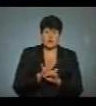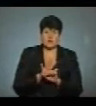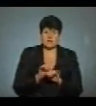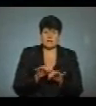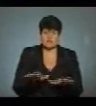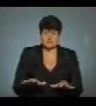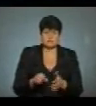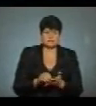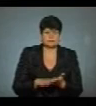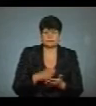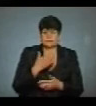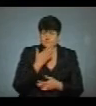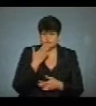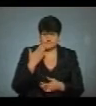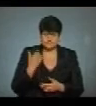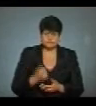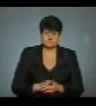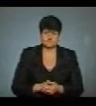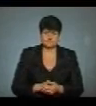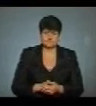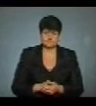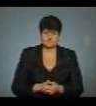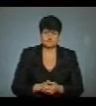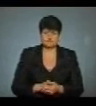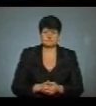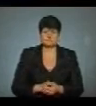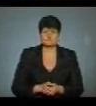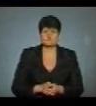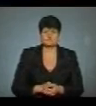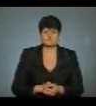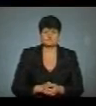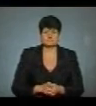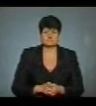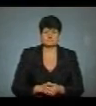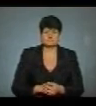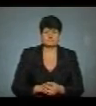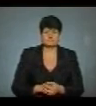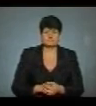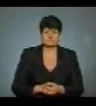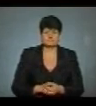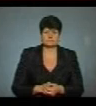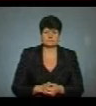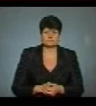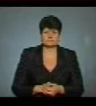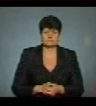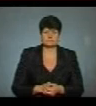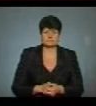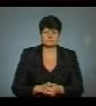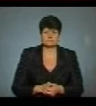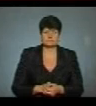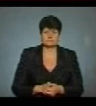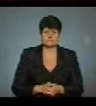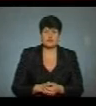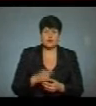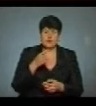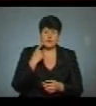коронавірус не зафіксували, каже Ярослав Чайківський. Марія Котенко, Андрій Прокопів. Новини на Суспільному. Тернопіль. За